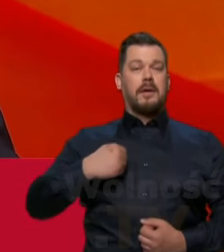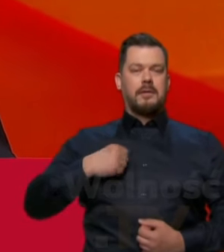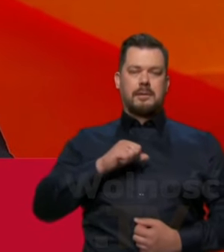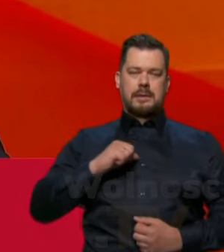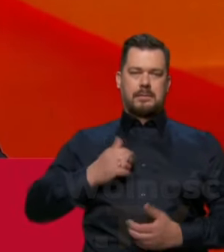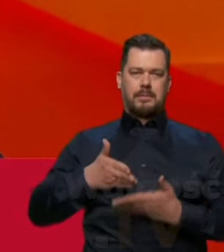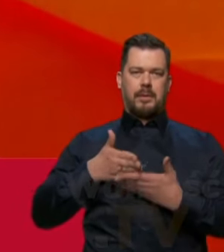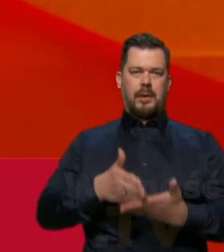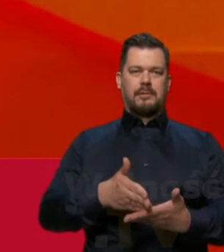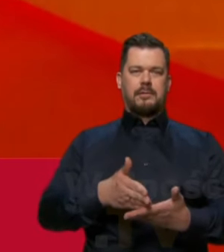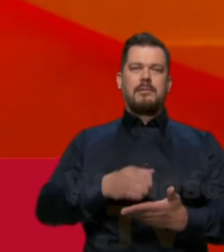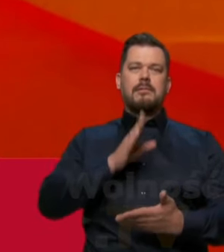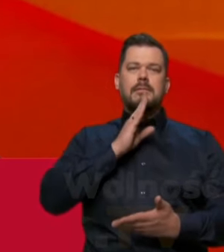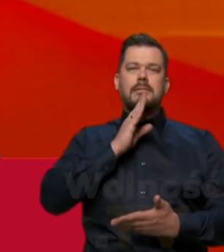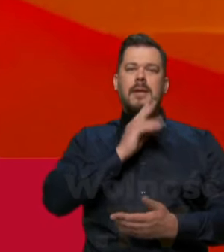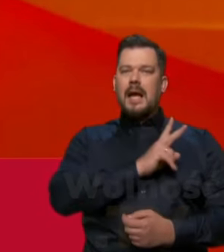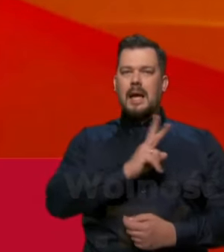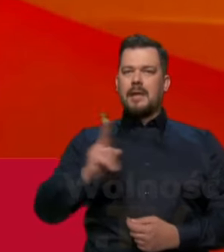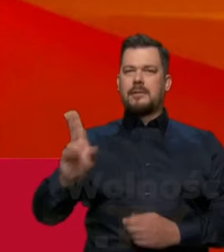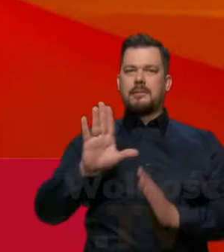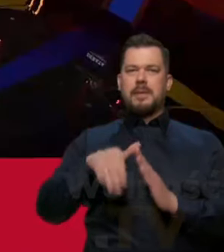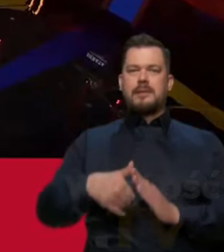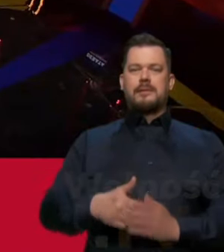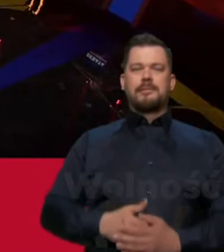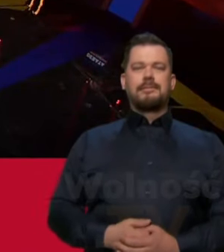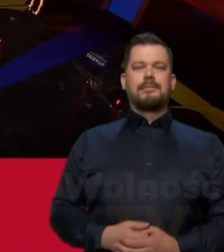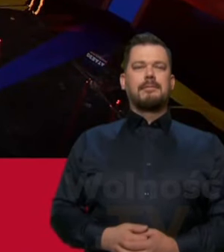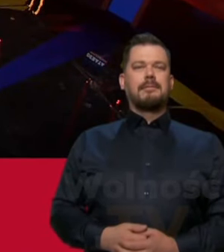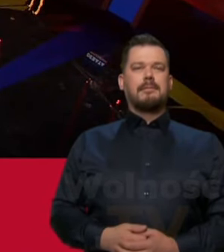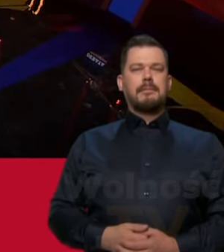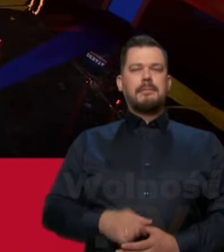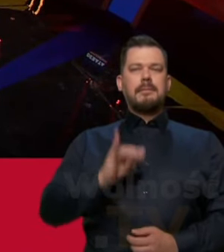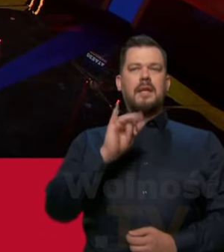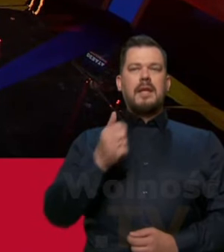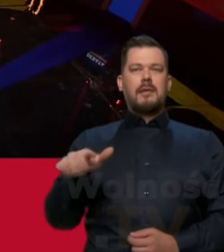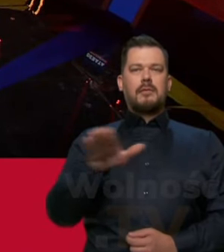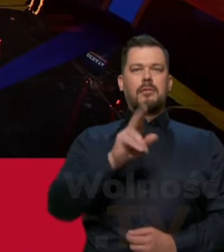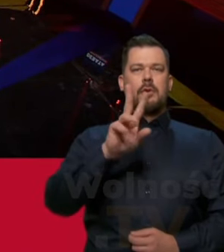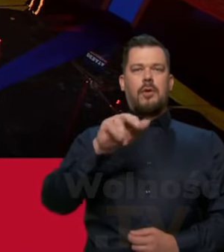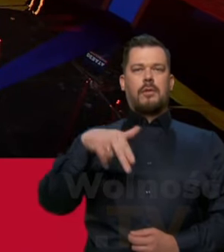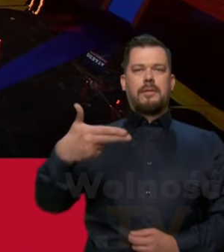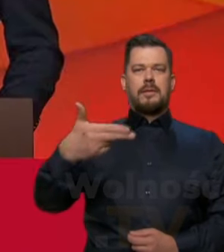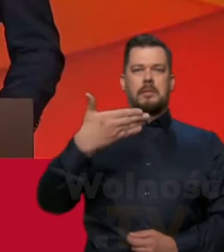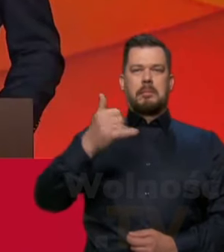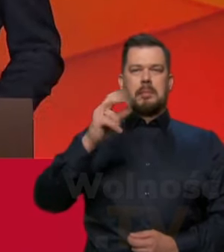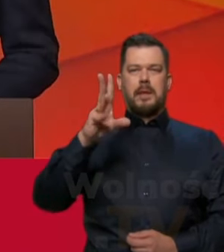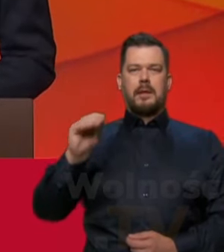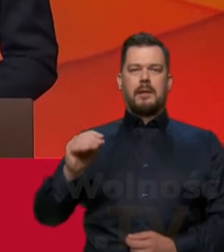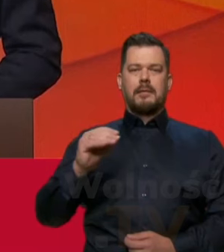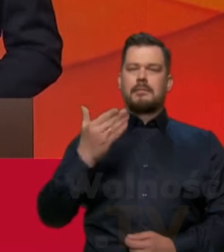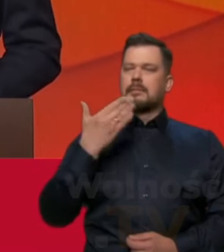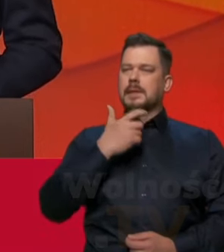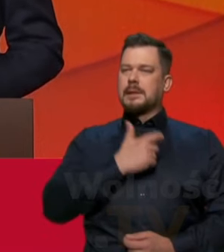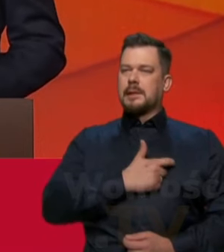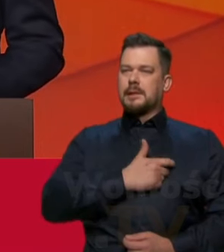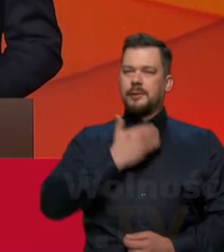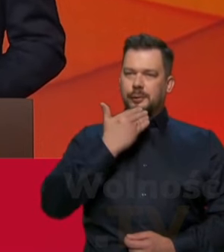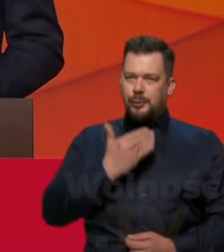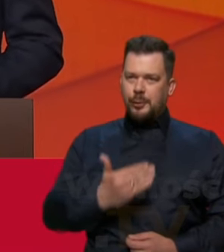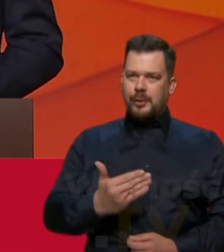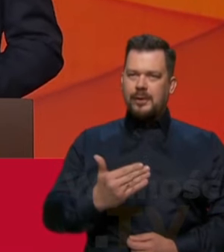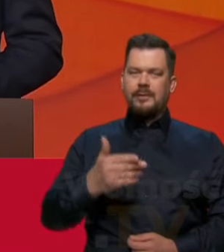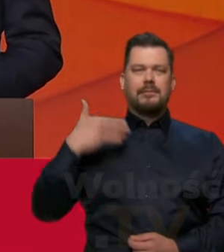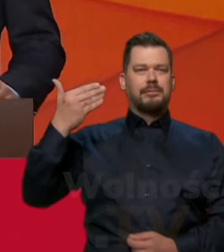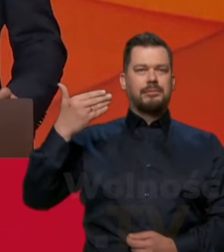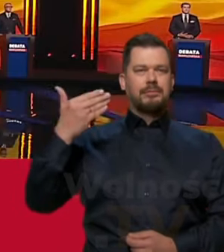sama poradzi, podobnie jak każde miasto. Janusz Korwin-Mikke. Bardzo serdecznie dziękujemy za tę